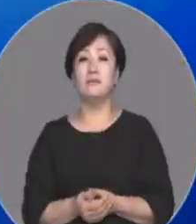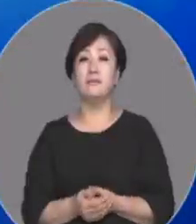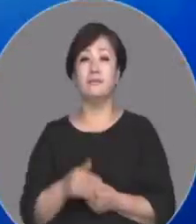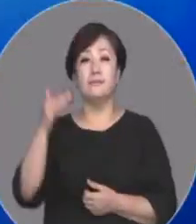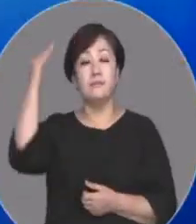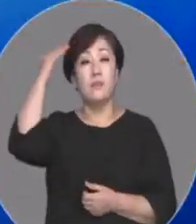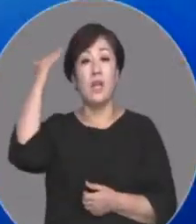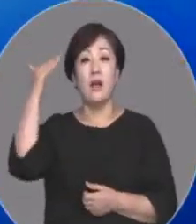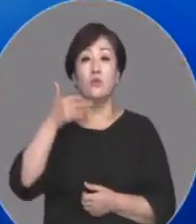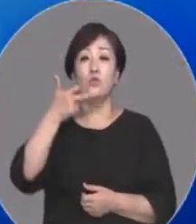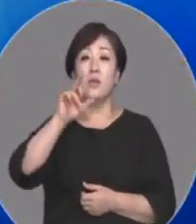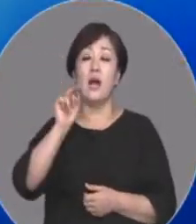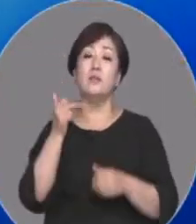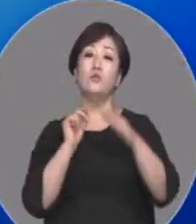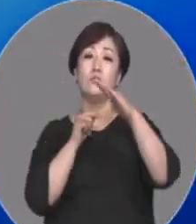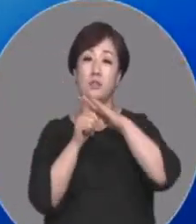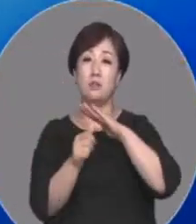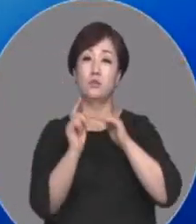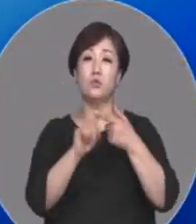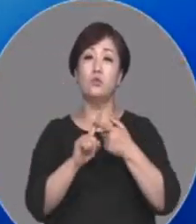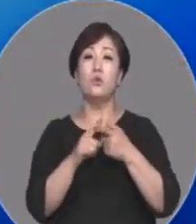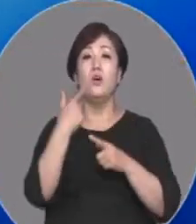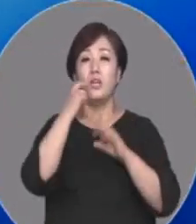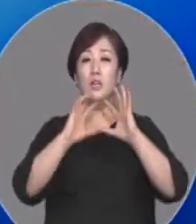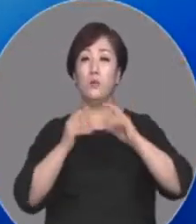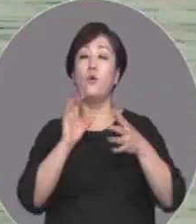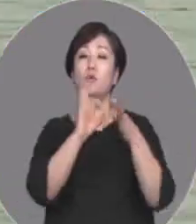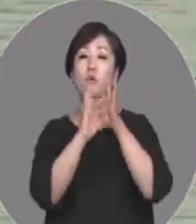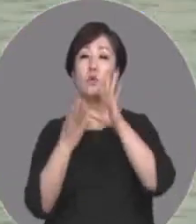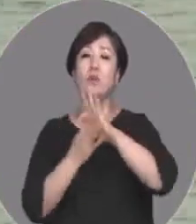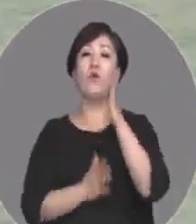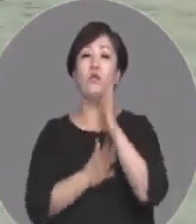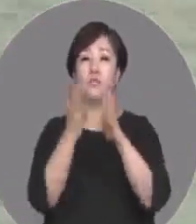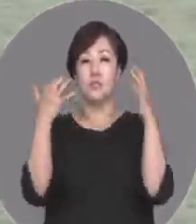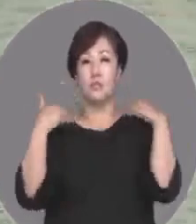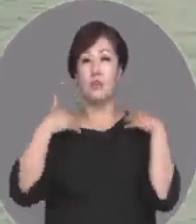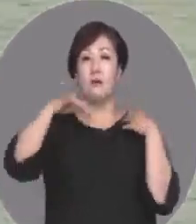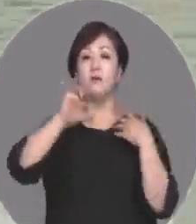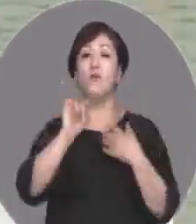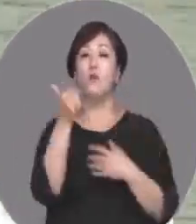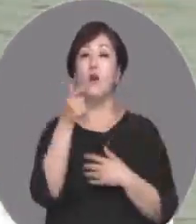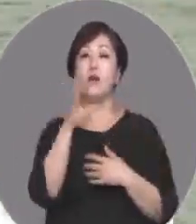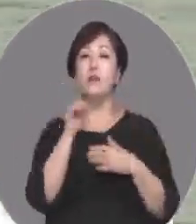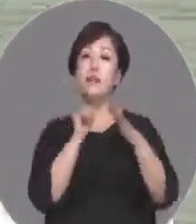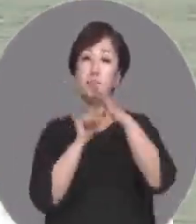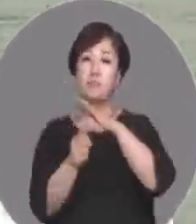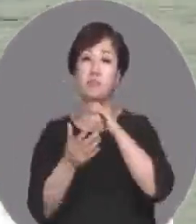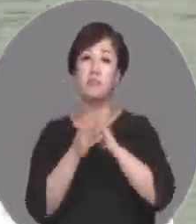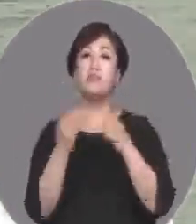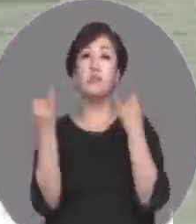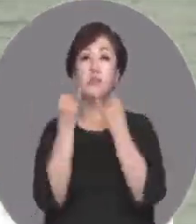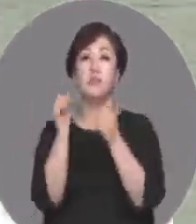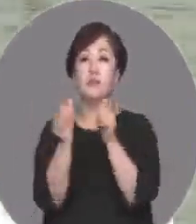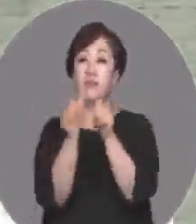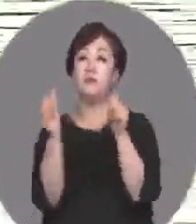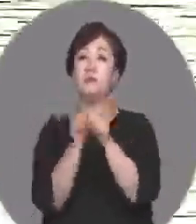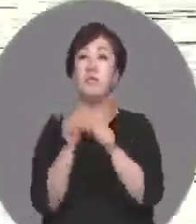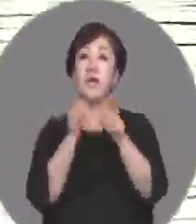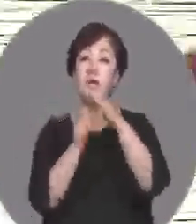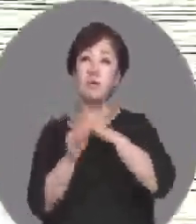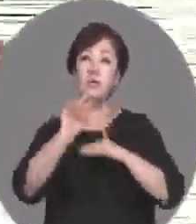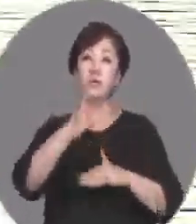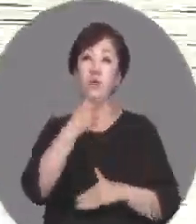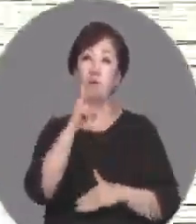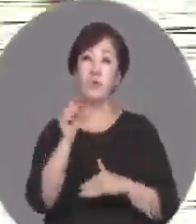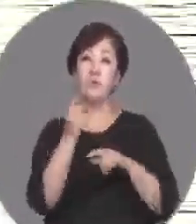한국 카누 선수 중 유일하게 도쿄올림픽에 출전한 울산시청 조광희 선수가 남자 카약 싱글 200m